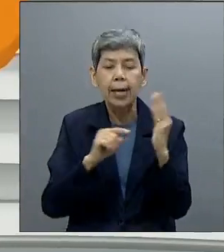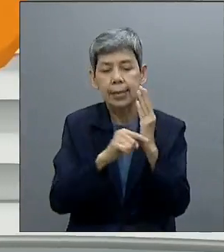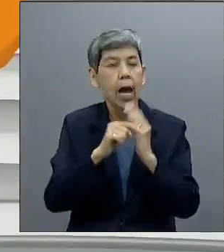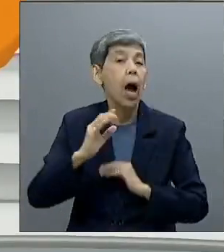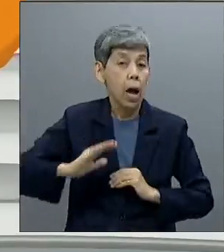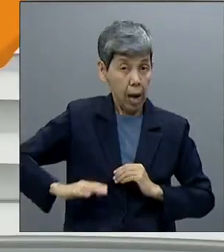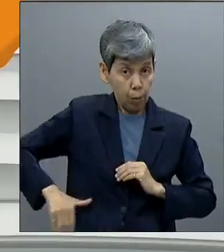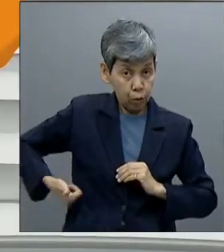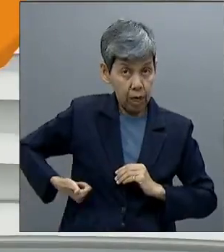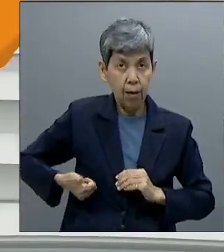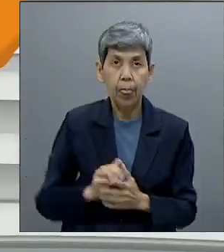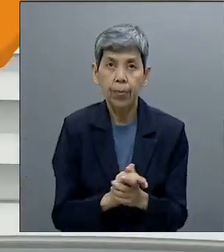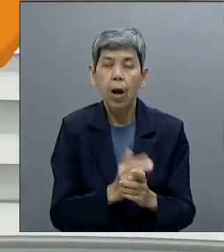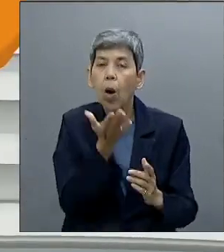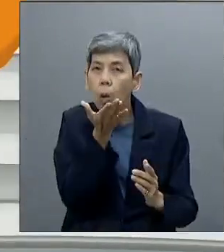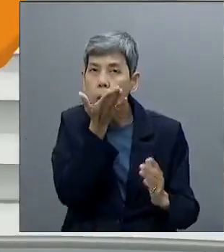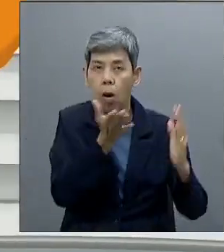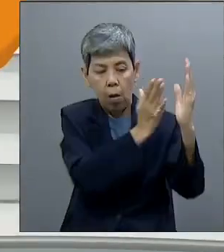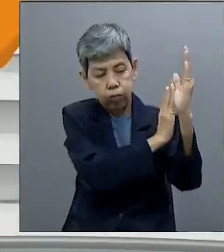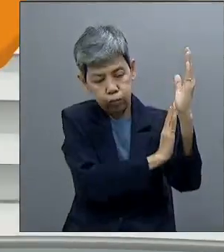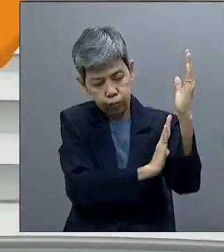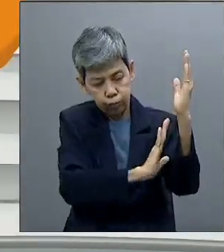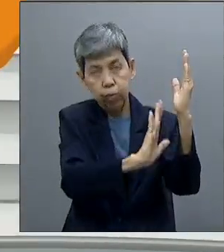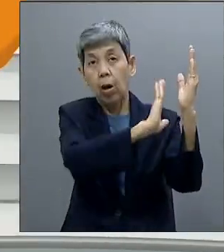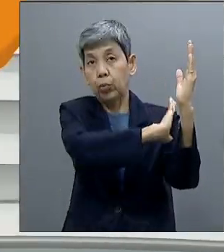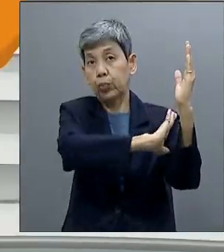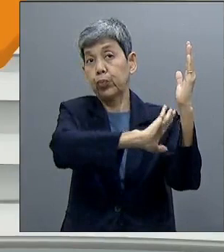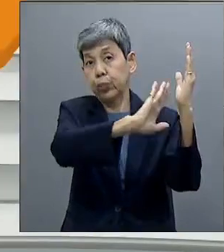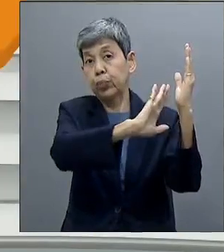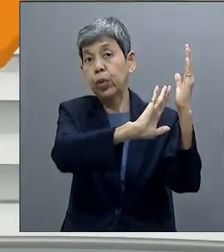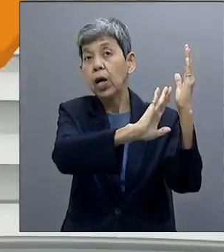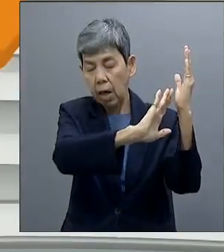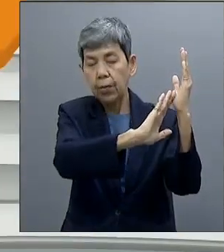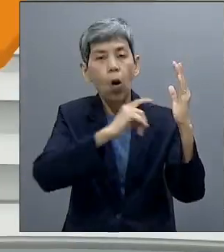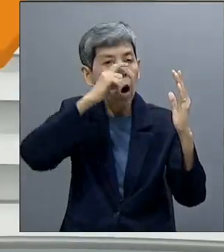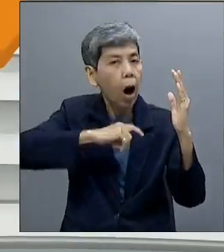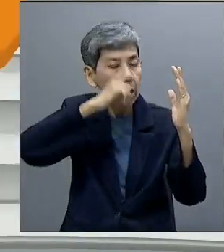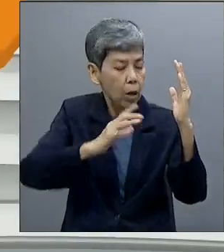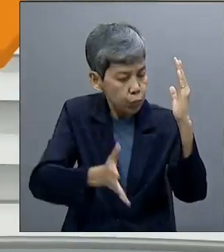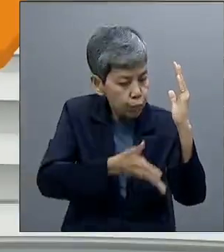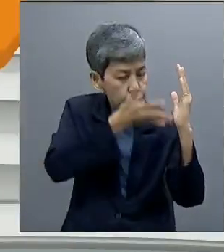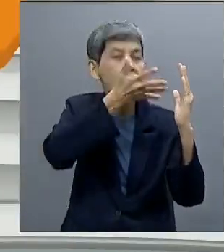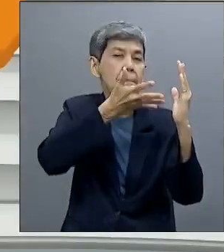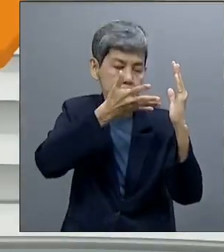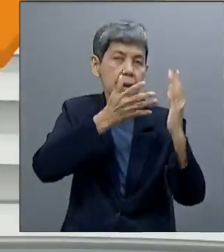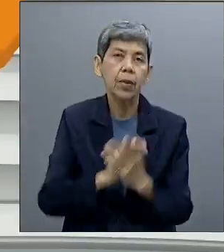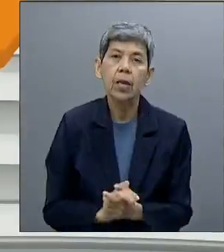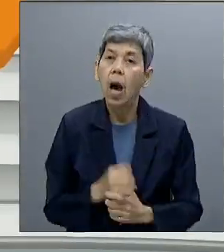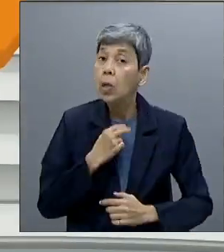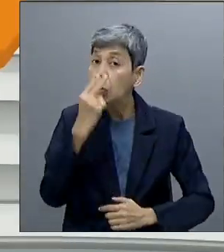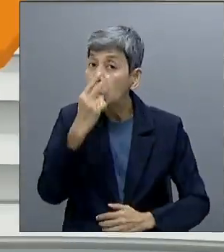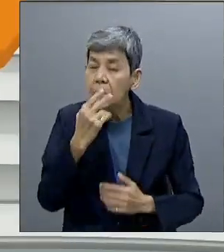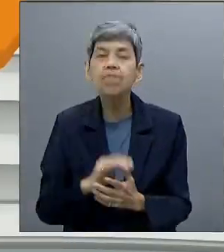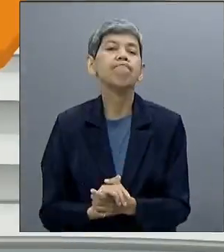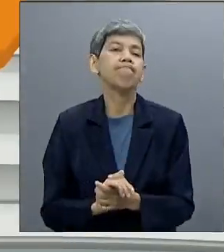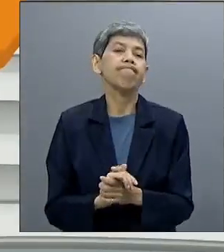ขณะที่กระแสลมมรสุมตะวันตกเฉียงใต้ก็ยังคงพัดเข้ามาปกคลุมทะเลอันดามันประเทศไทยและก็อ่าวไทยนะคะลักษณะเช่นนี้ส่งผล